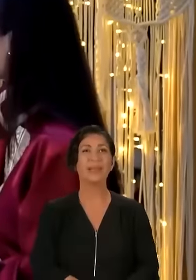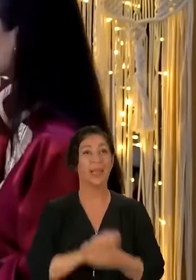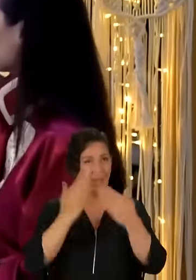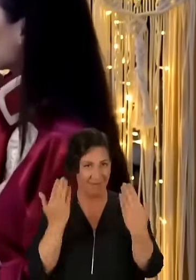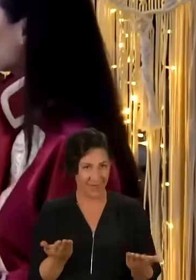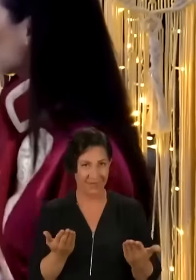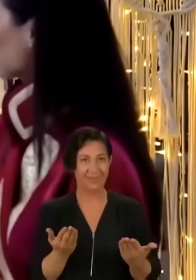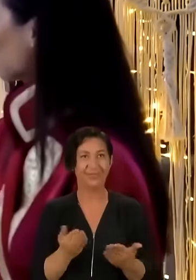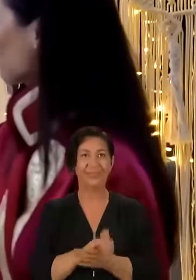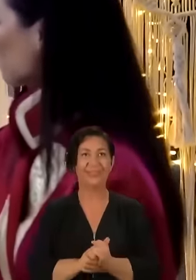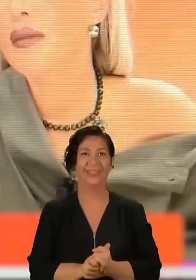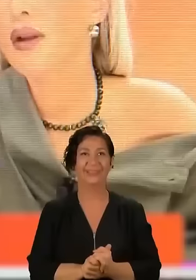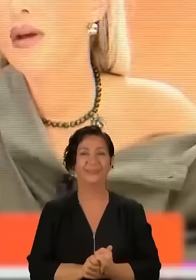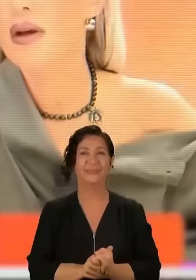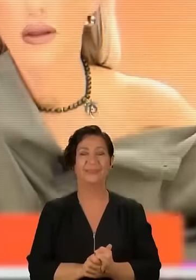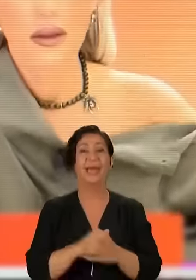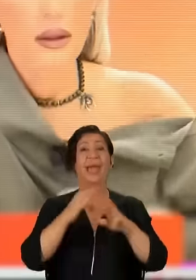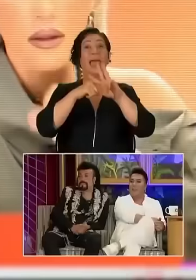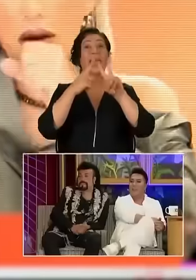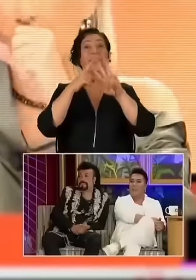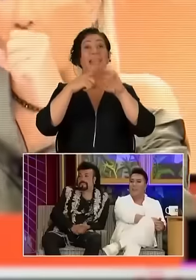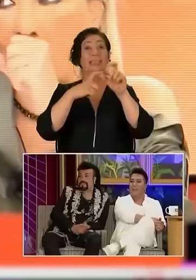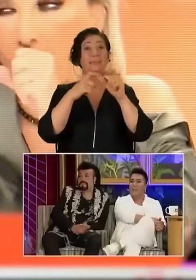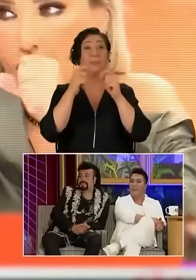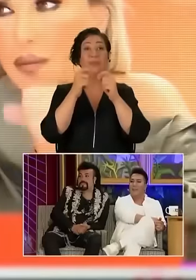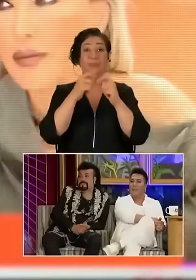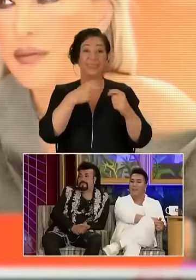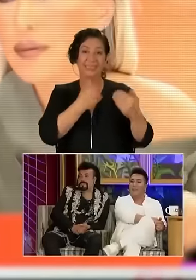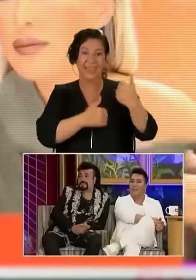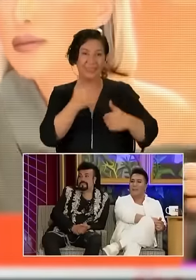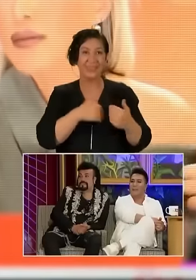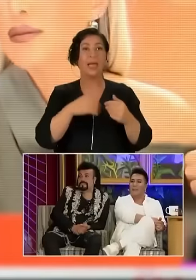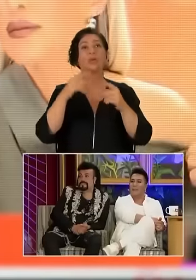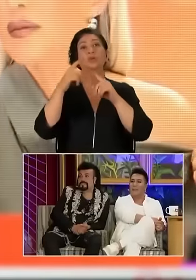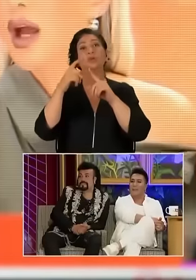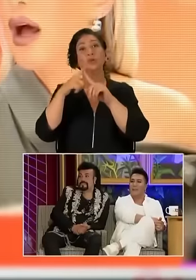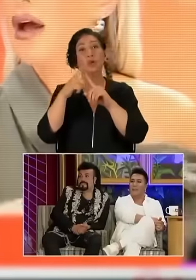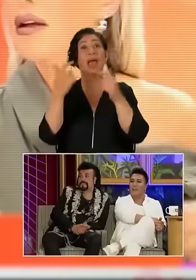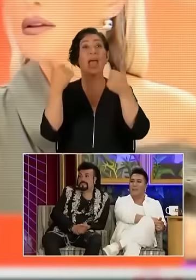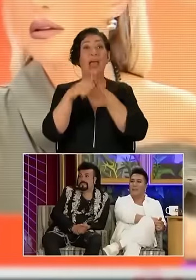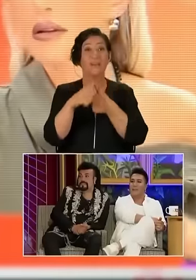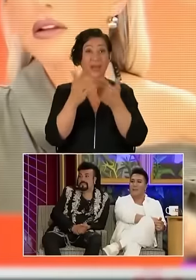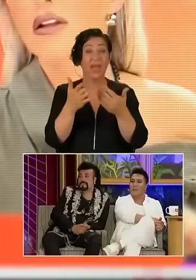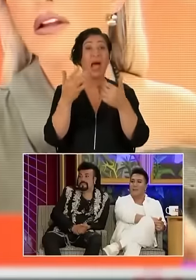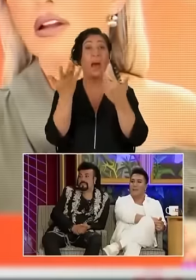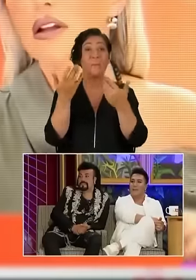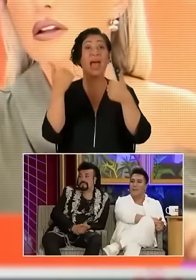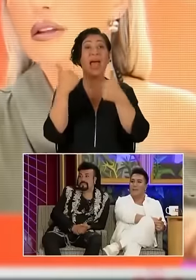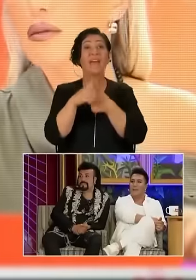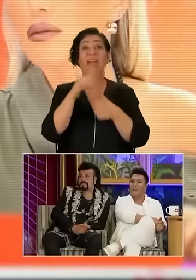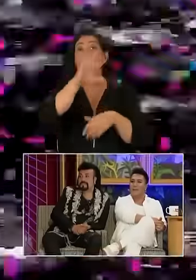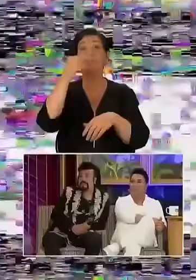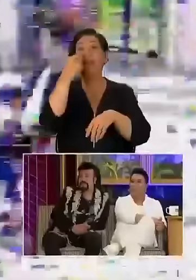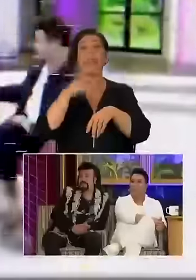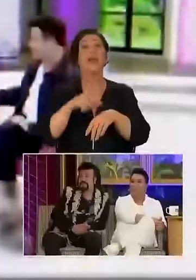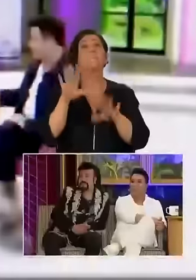Uyuyor musunuz? Enes Batur dün akşam sevgilisi Tulu Bacı ile evlendi. Aha. Ama evliliğine kimse